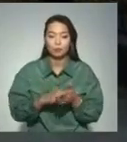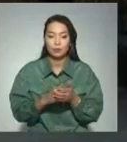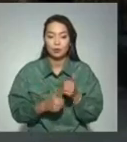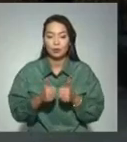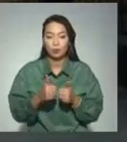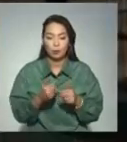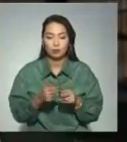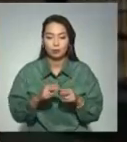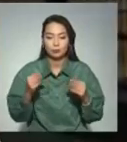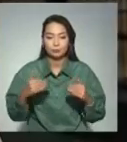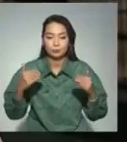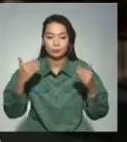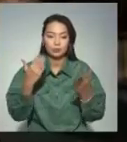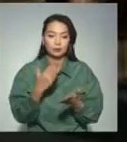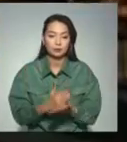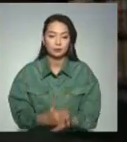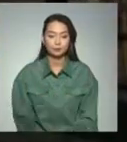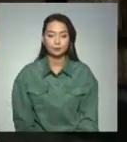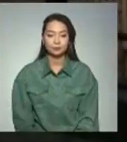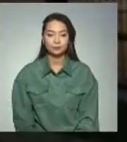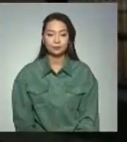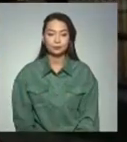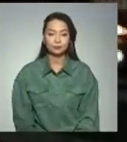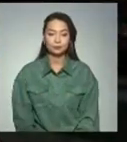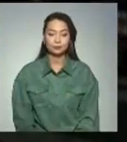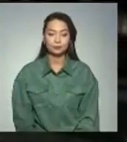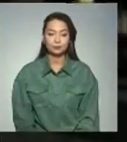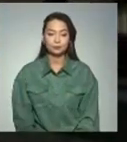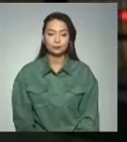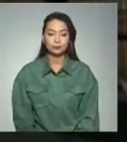салдарынан қымбаттап барады. Әсел Дүкенбаева, Нұржан Махмудов, Астана Таймс.